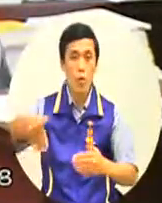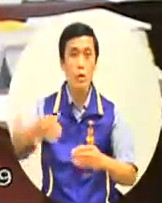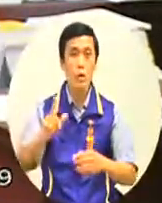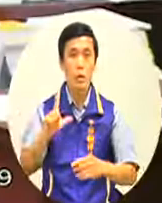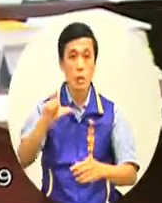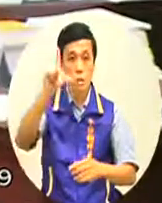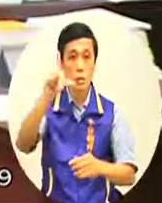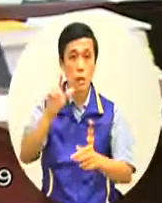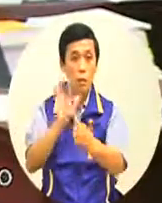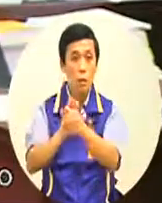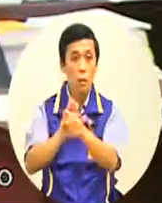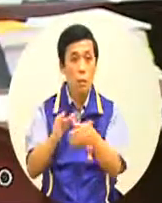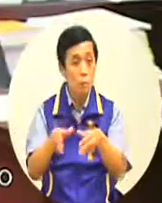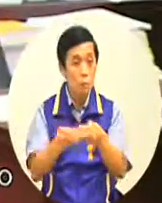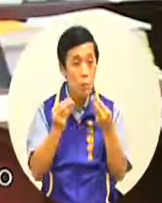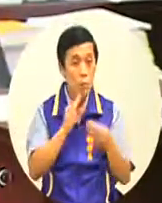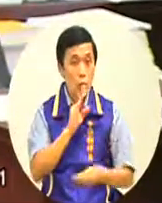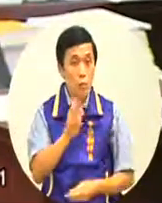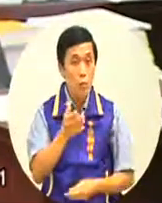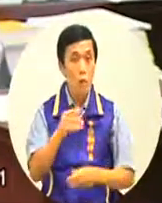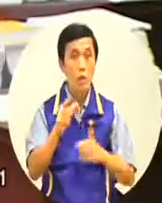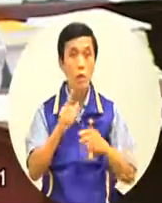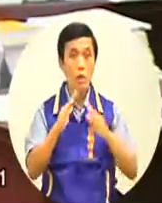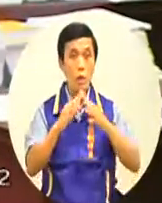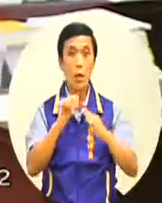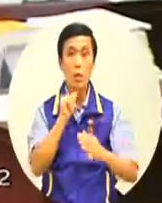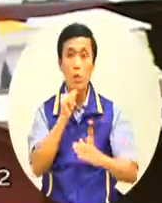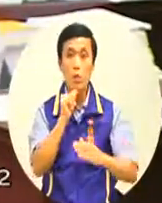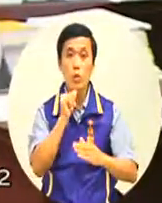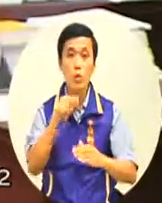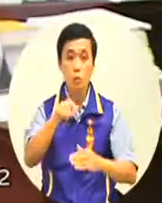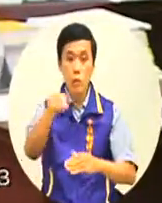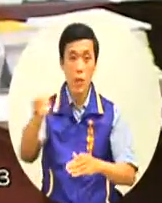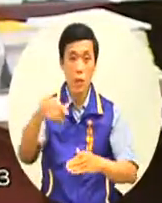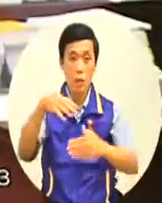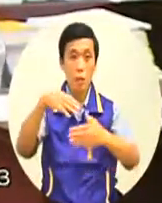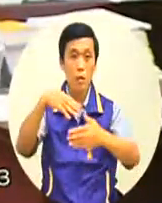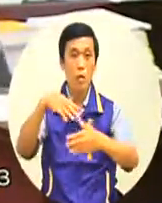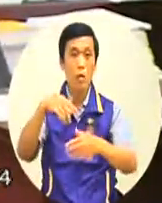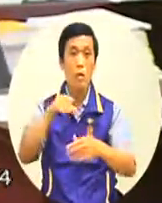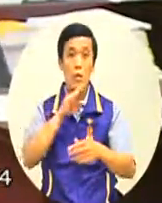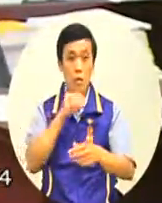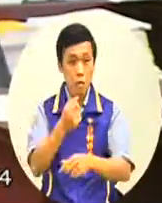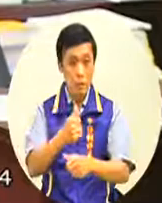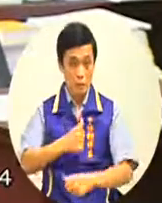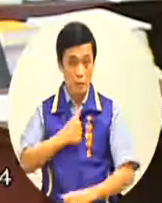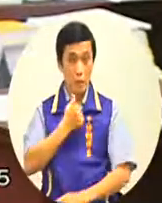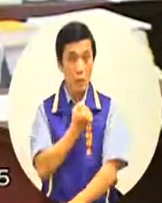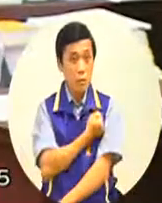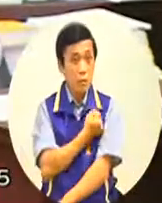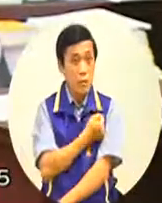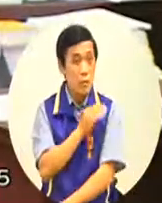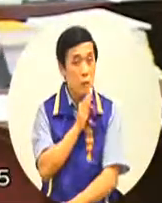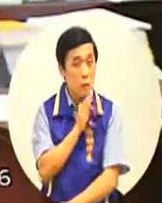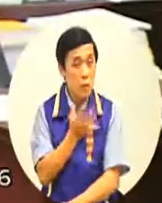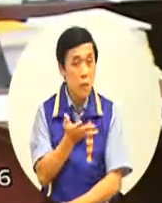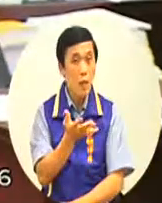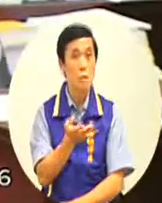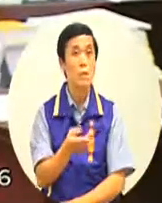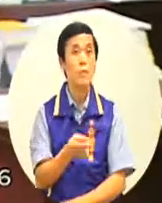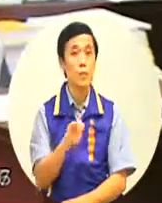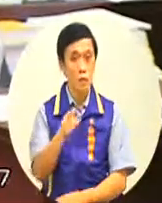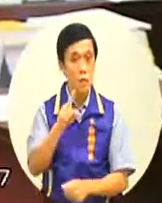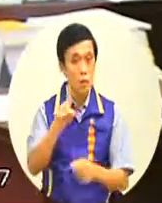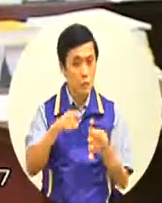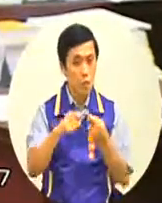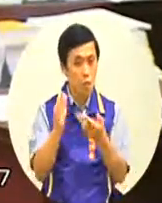需要帮助的人，低收入户那一条线以下的人是不是真的就是辛苦的人，其实都是需要很多不同的评